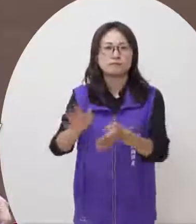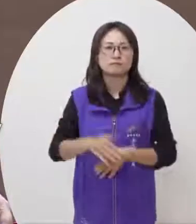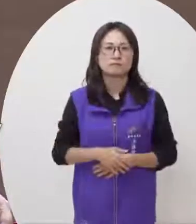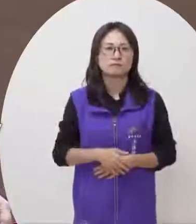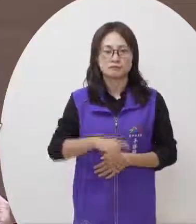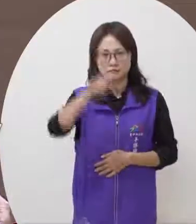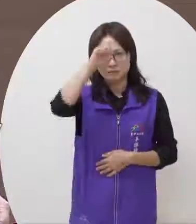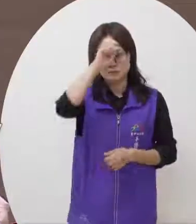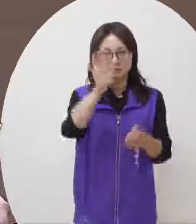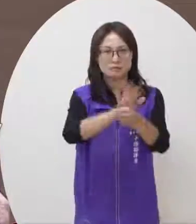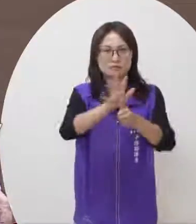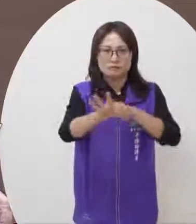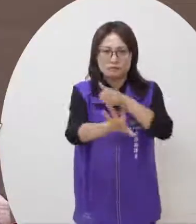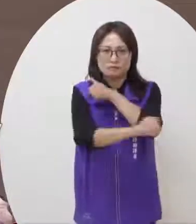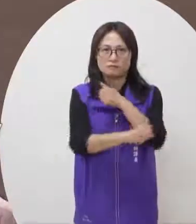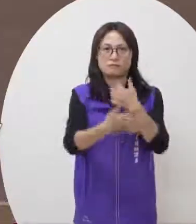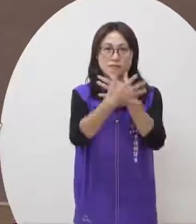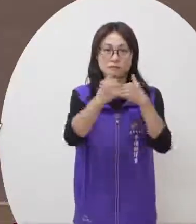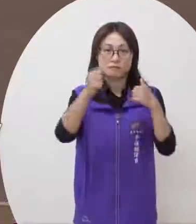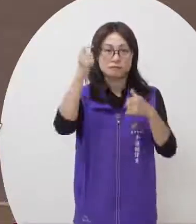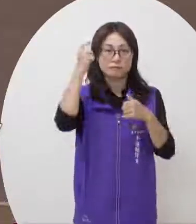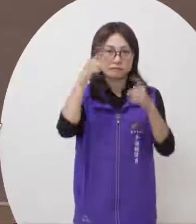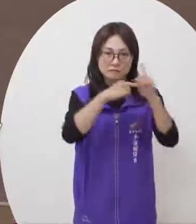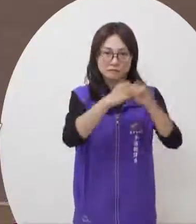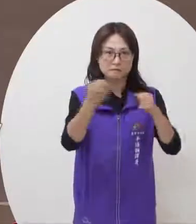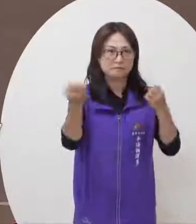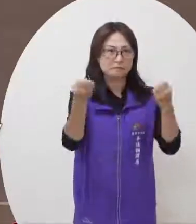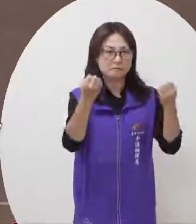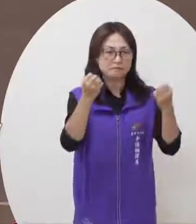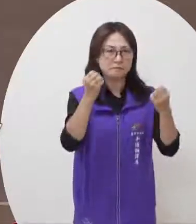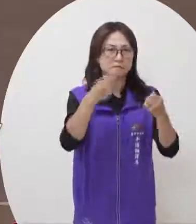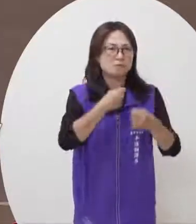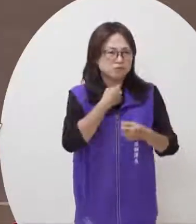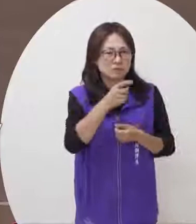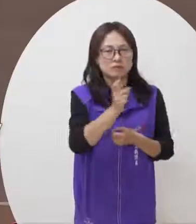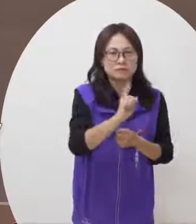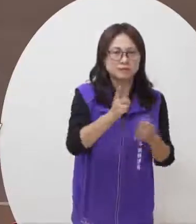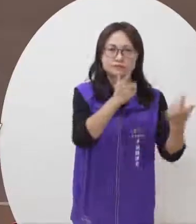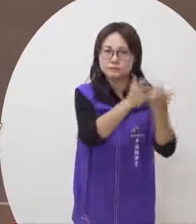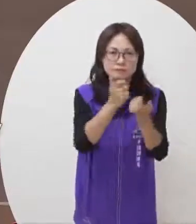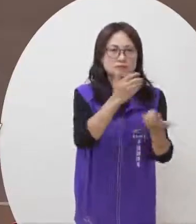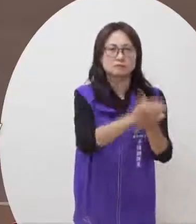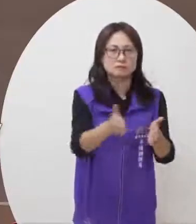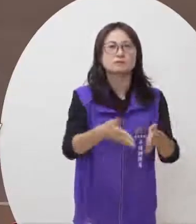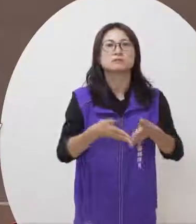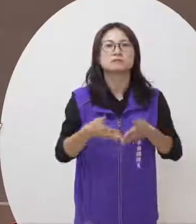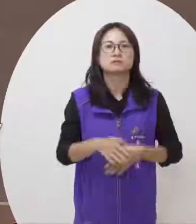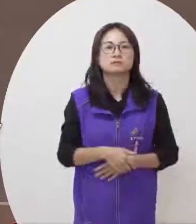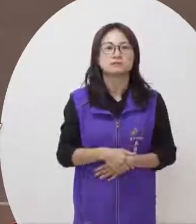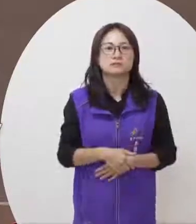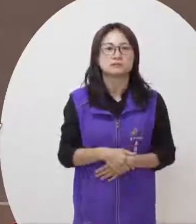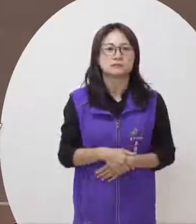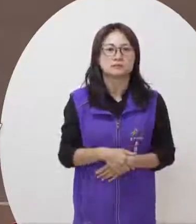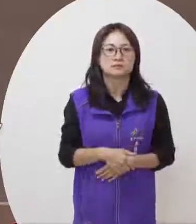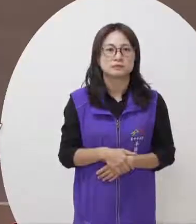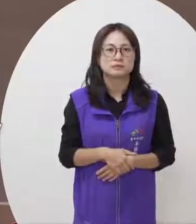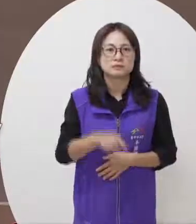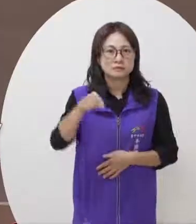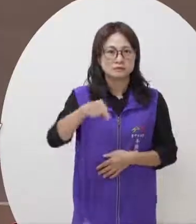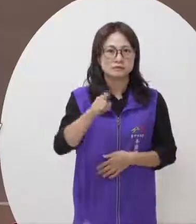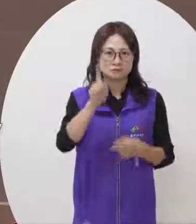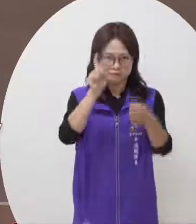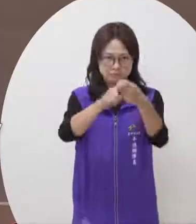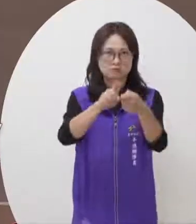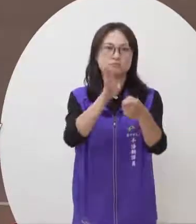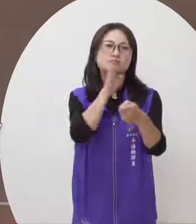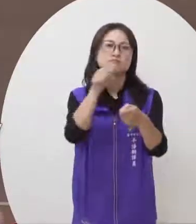基层的民意，哈，那能够他有问题可以去。表现出来，然后大家一起来解决，这就是我们开行